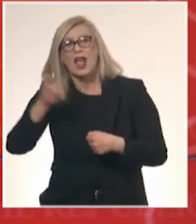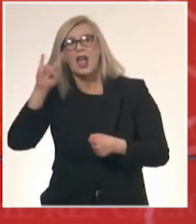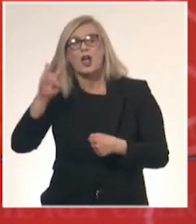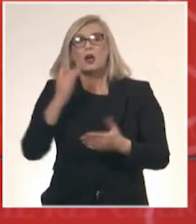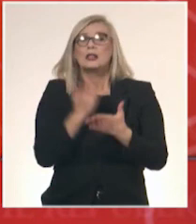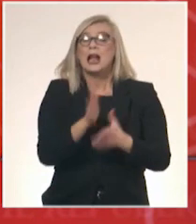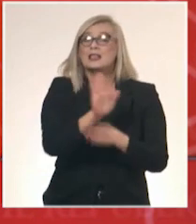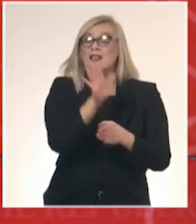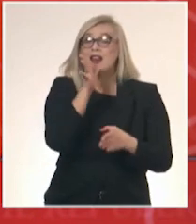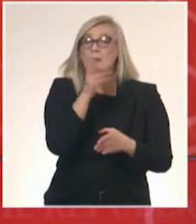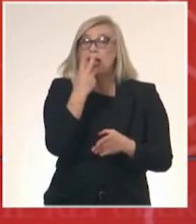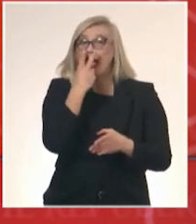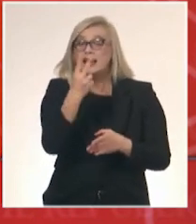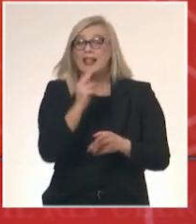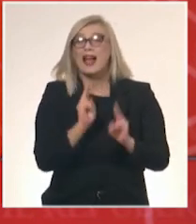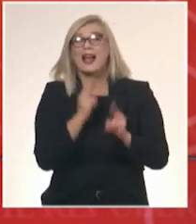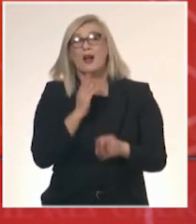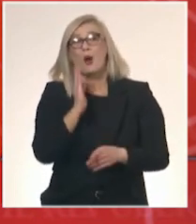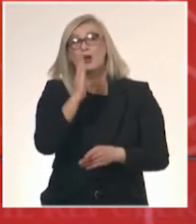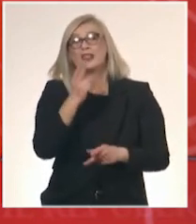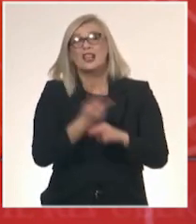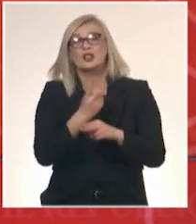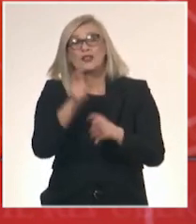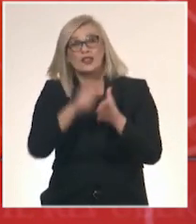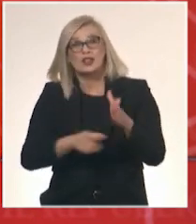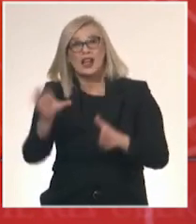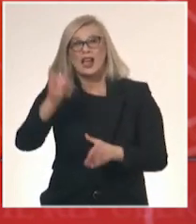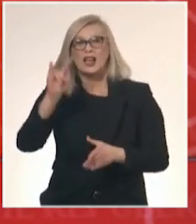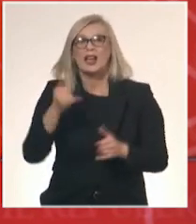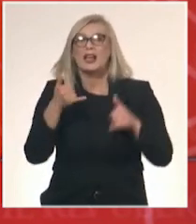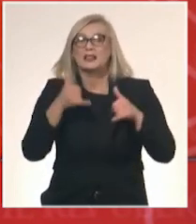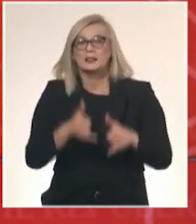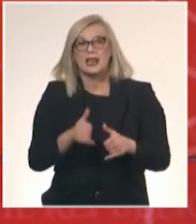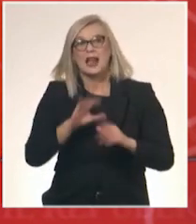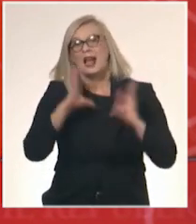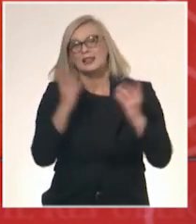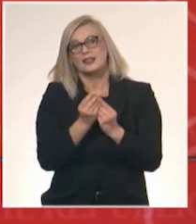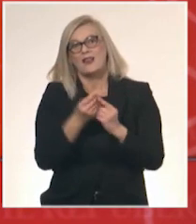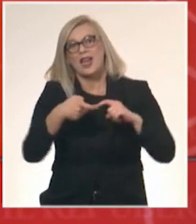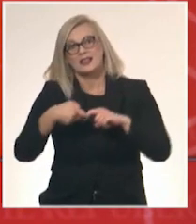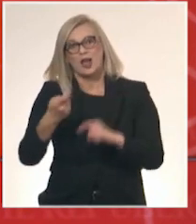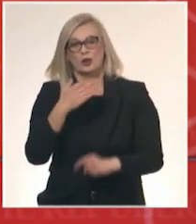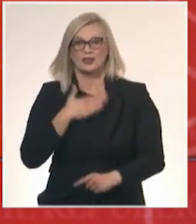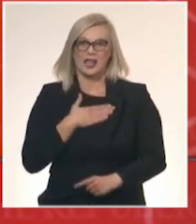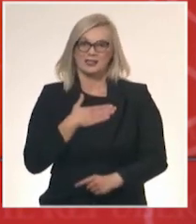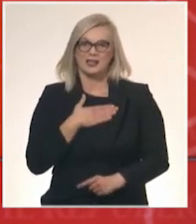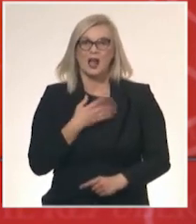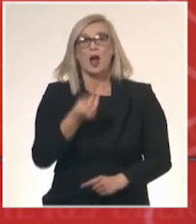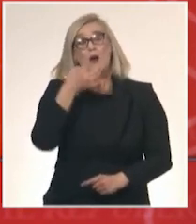ја гледаат како идна земја членка на Унијата. Сега се е во наши раце. И по добриот живот на